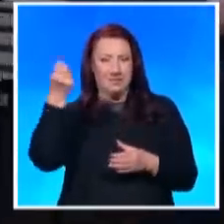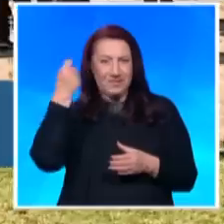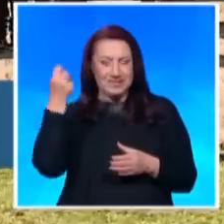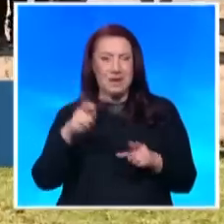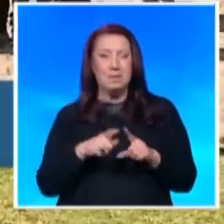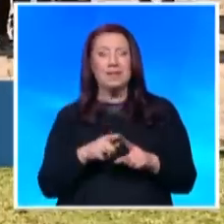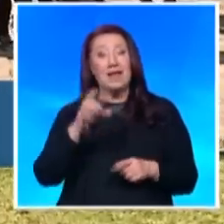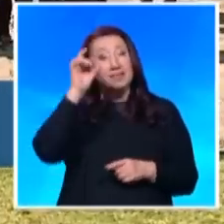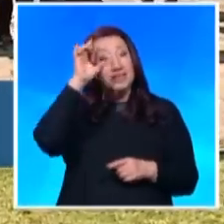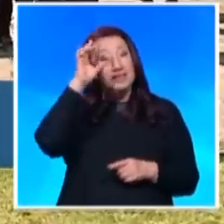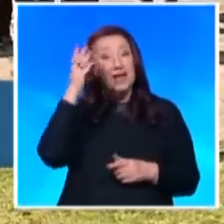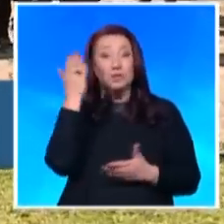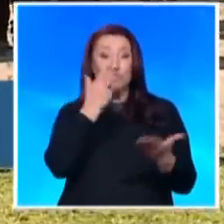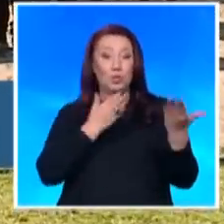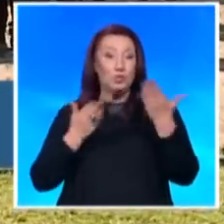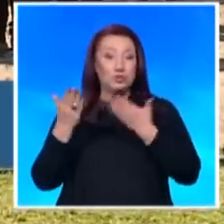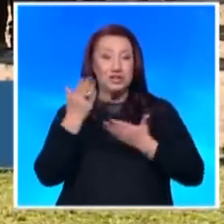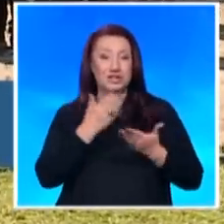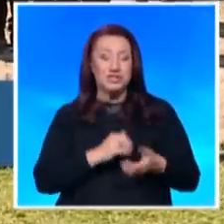училище.